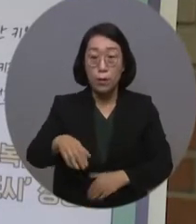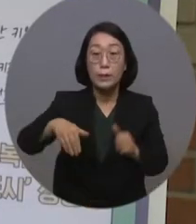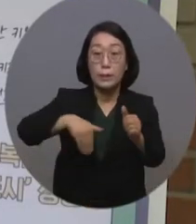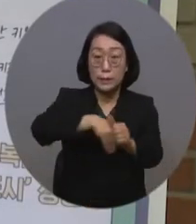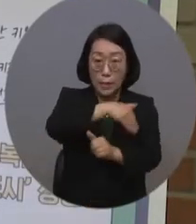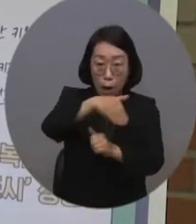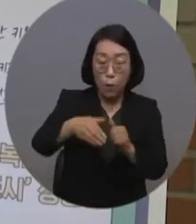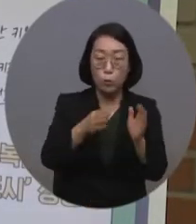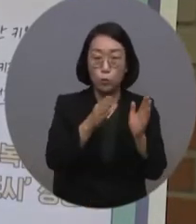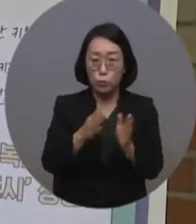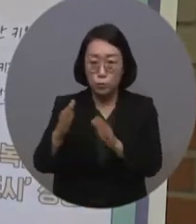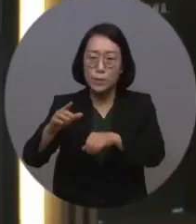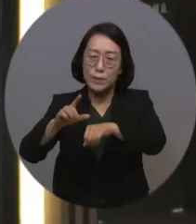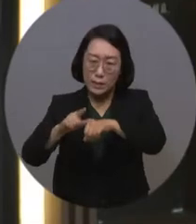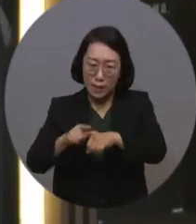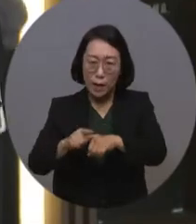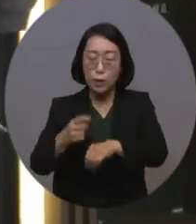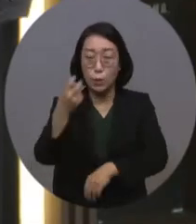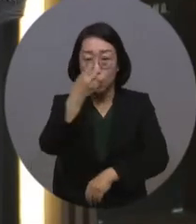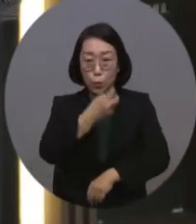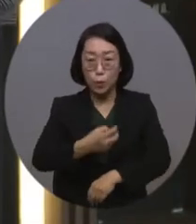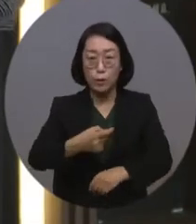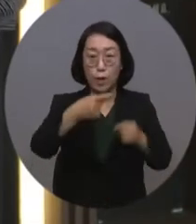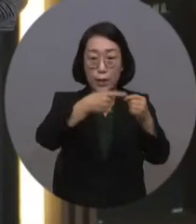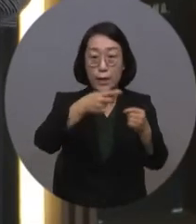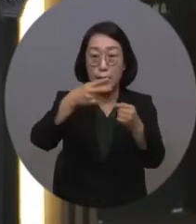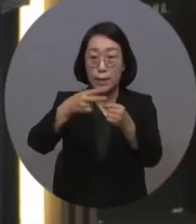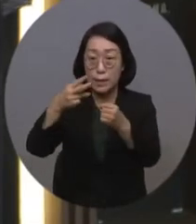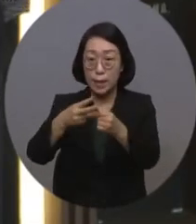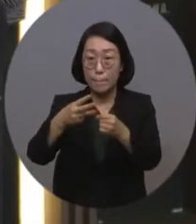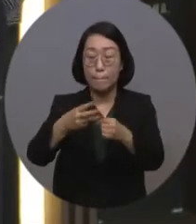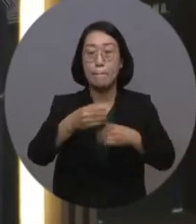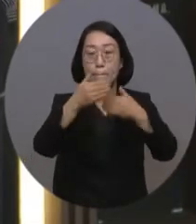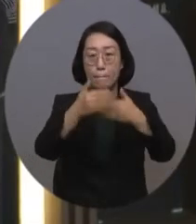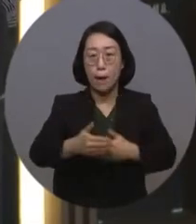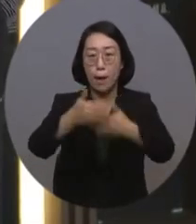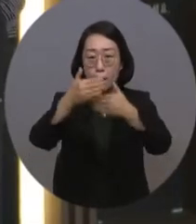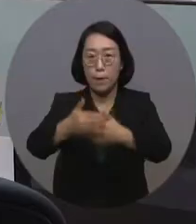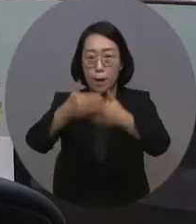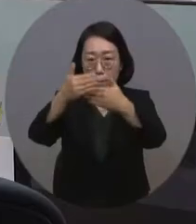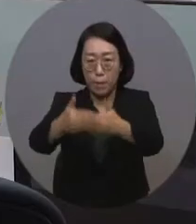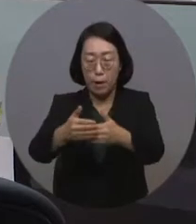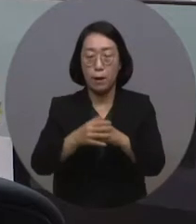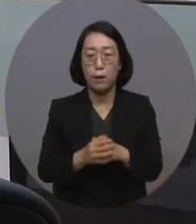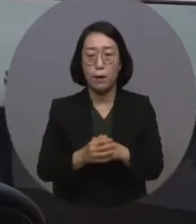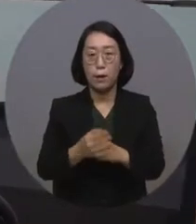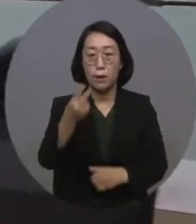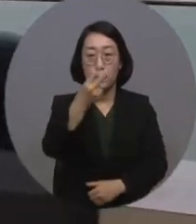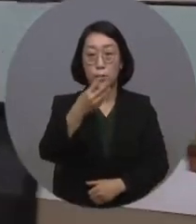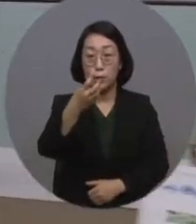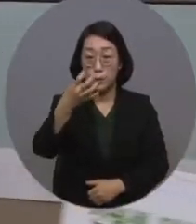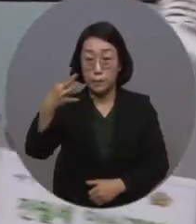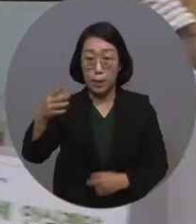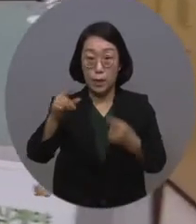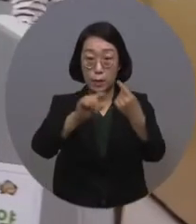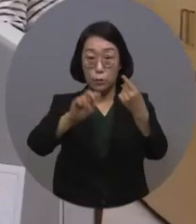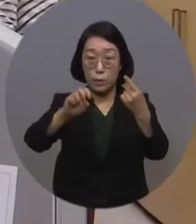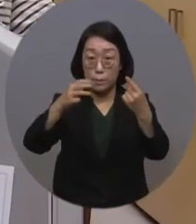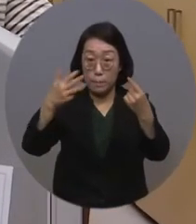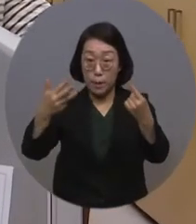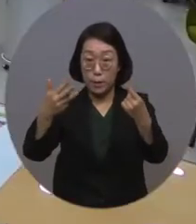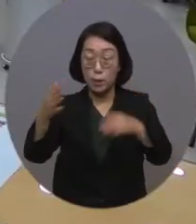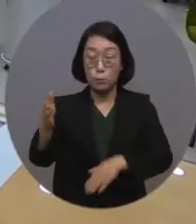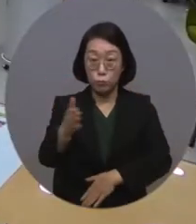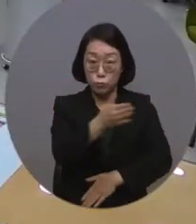및 준비 기간을 고려해 3단계로 나눠 순차적으로 시행됩니다. 2024년 1월